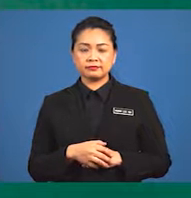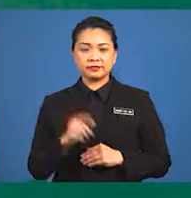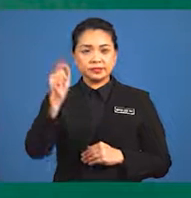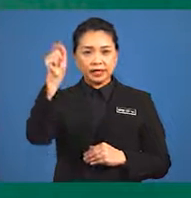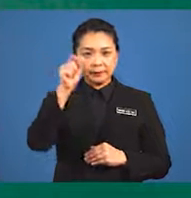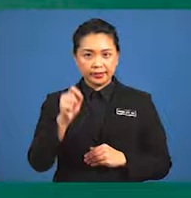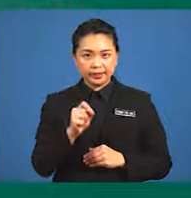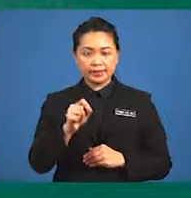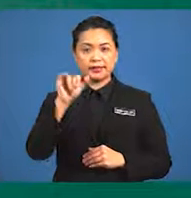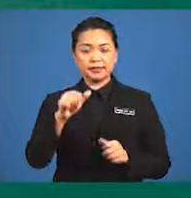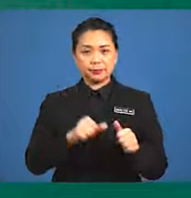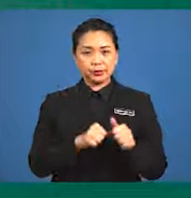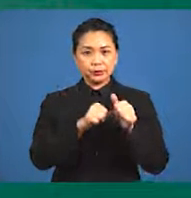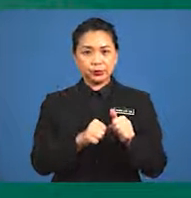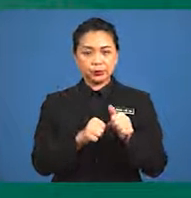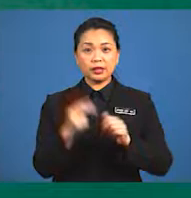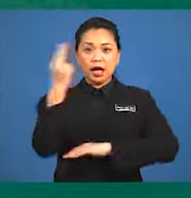Kamirkan yang berikut terhadap X.